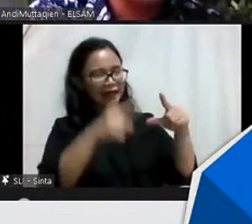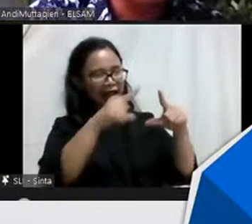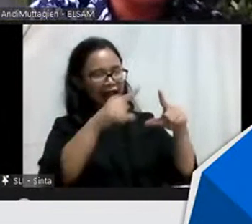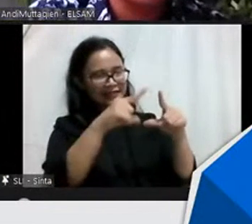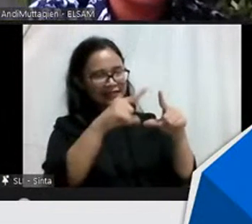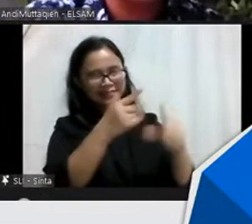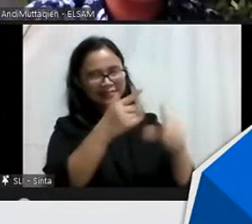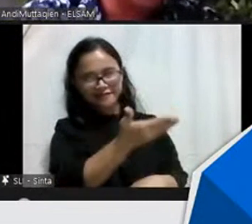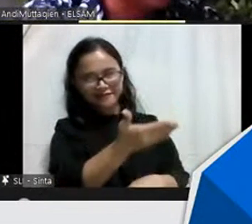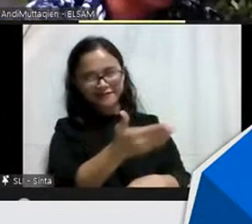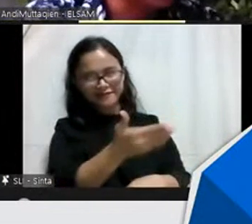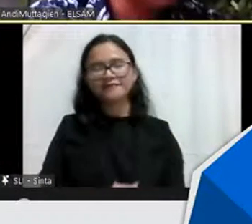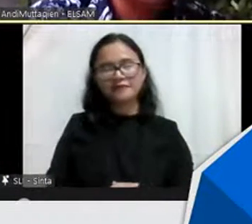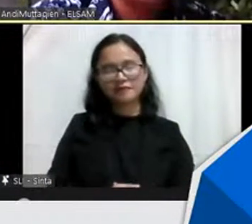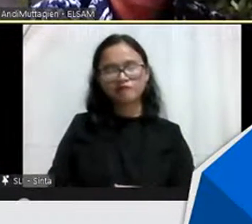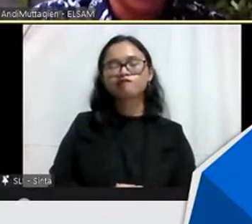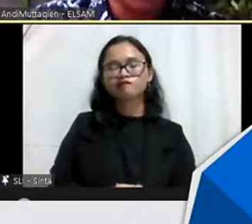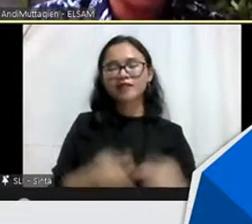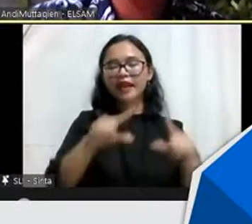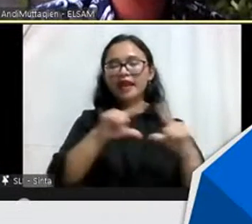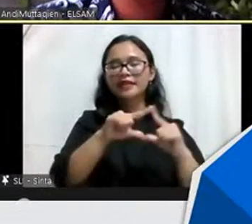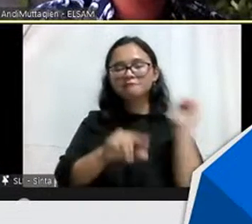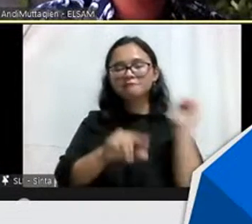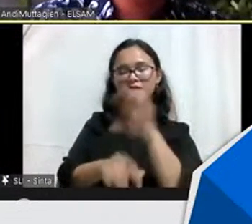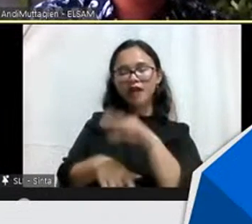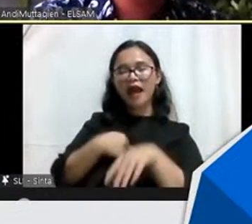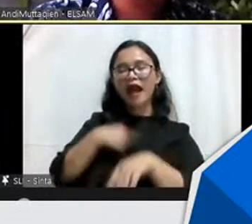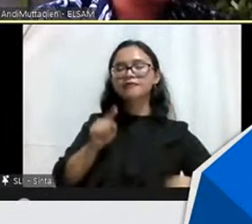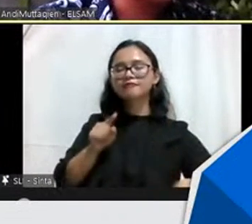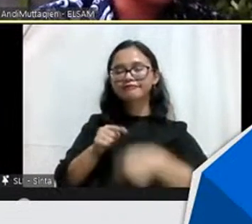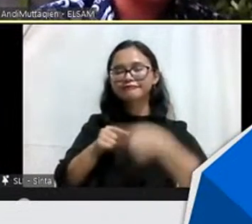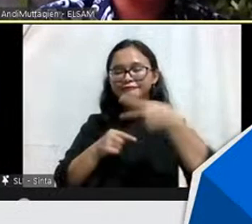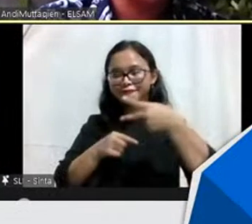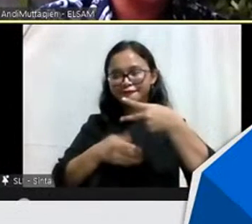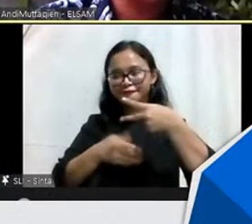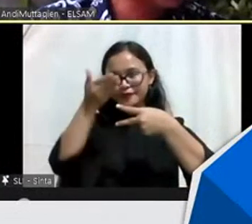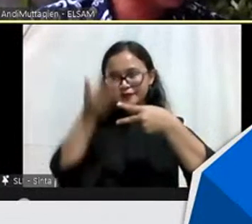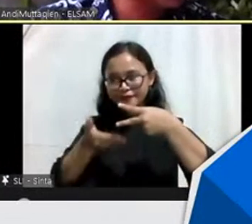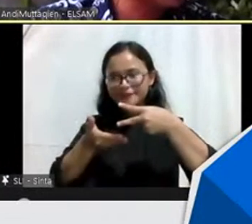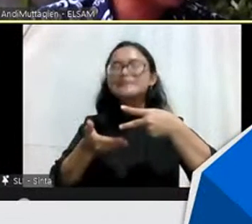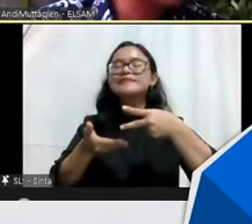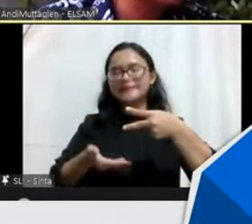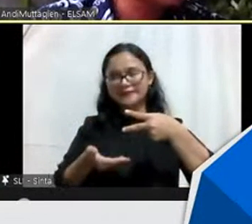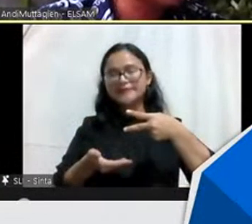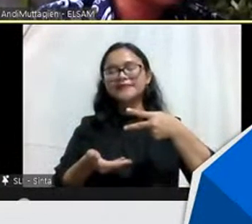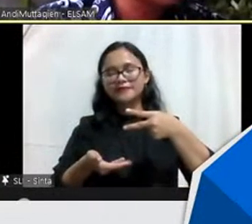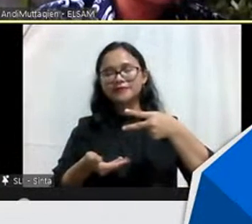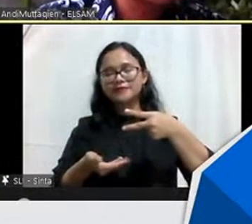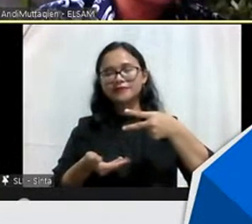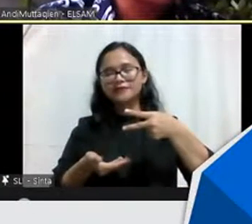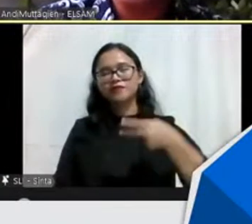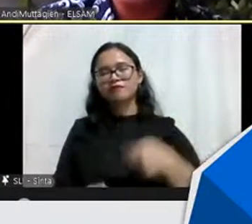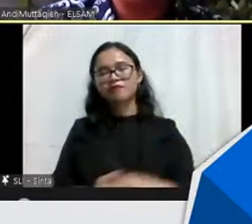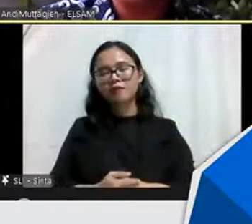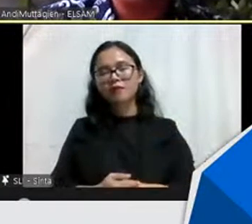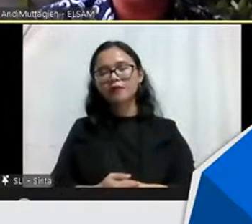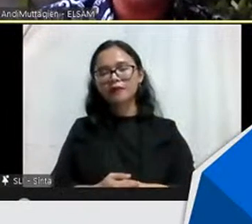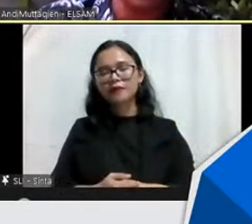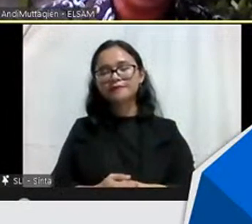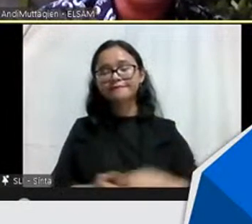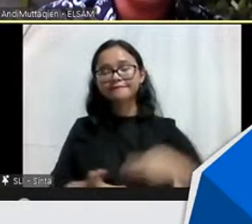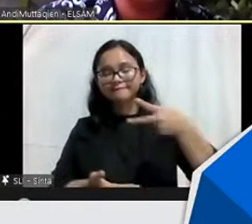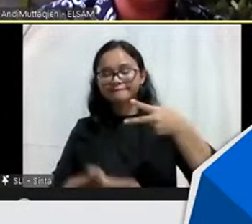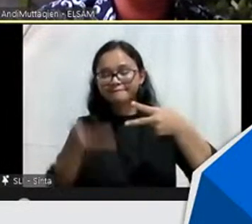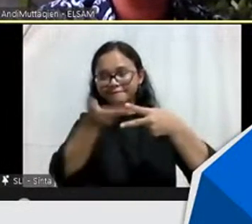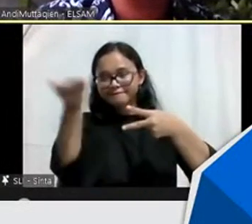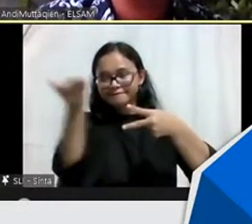silakan Eh ada dua jadi pertama itu eh Apa yang harus kita dalam